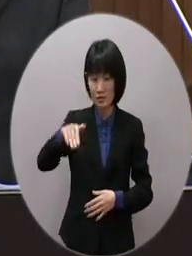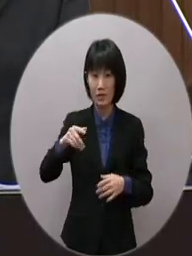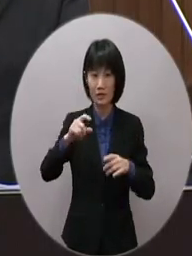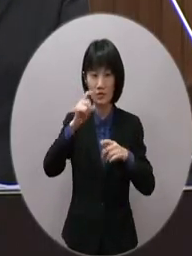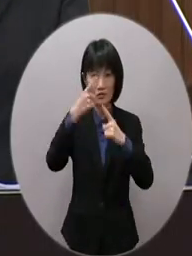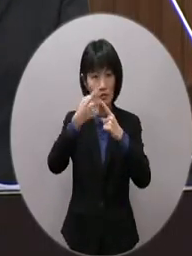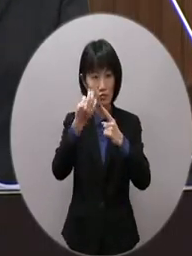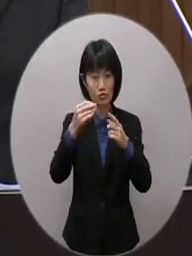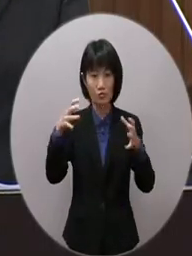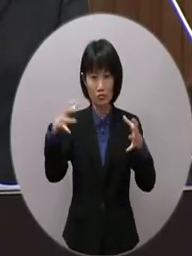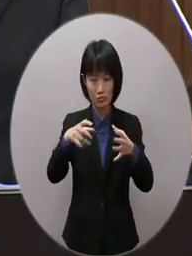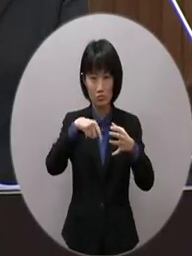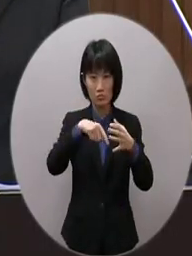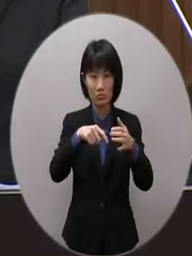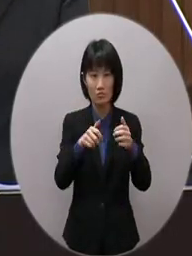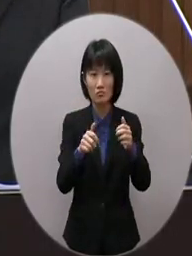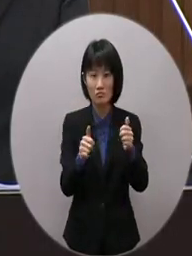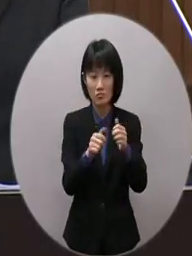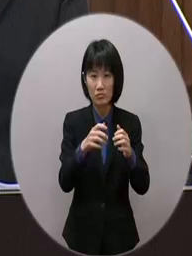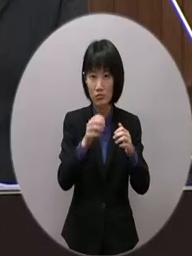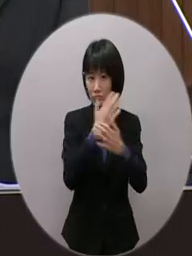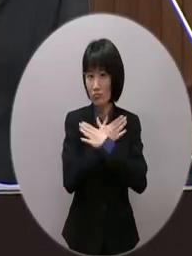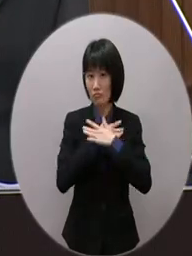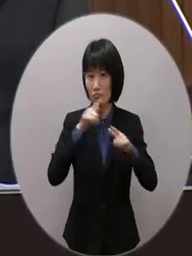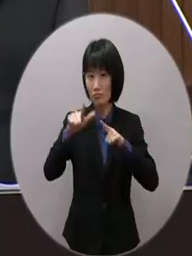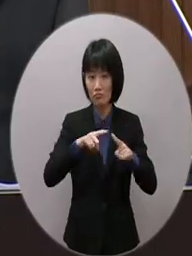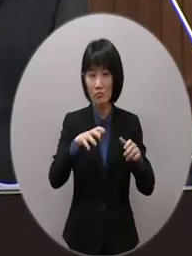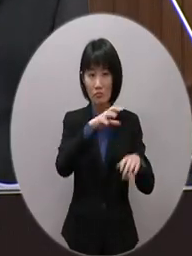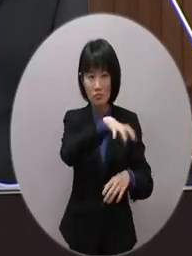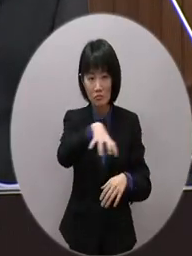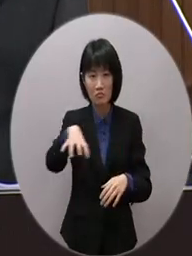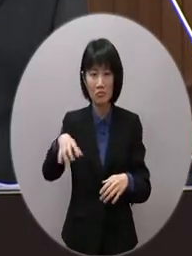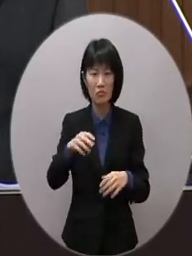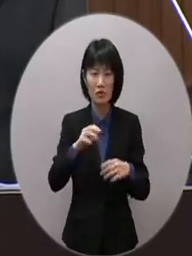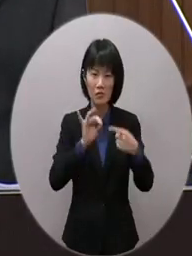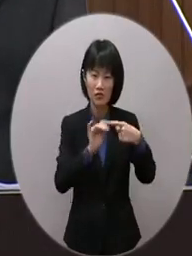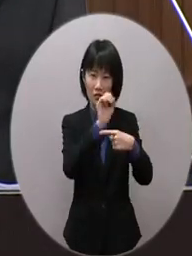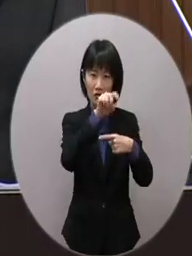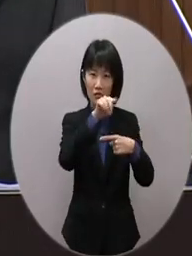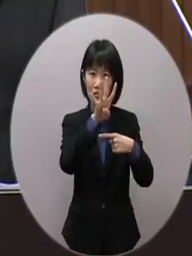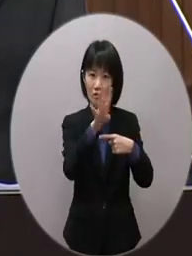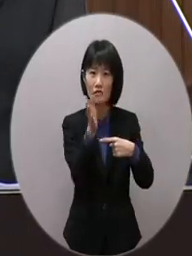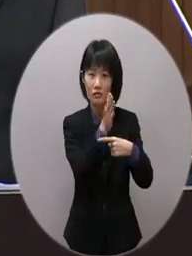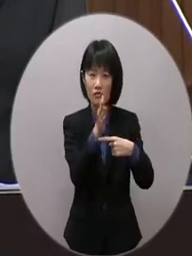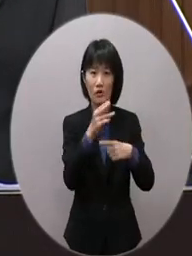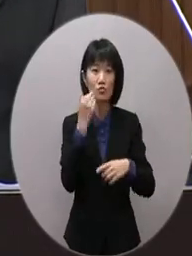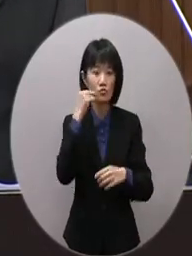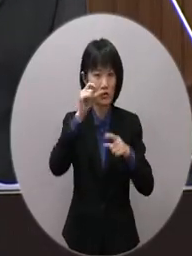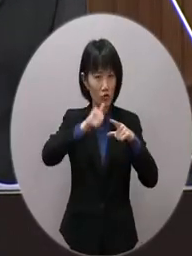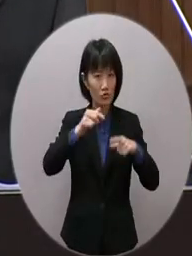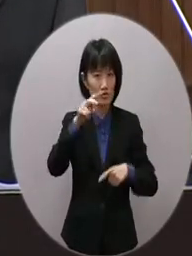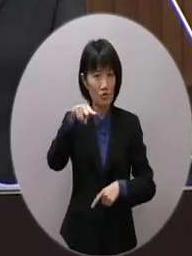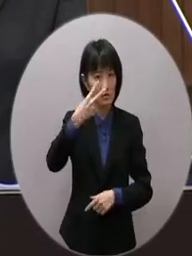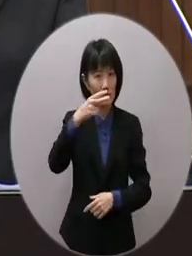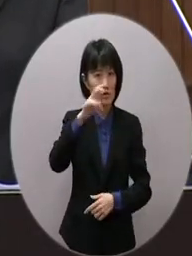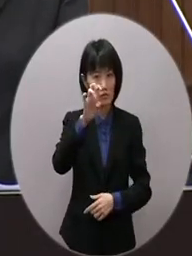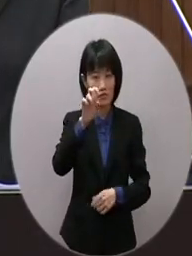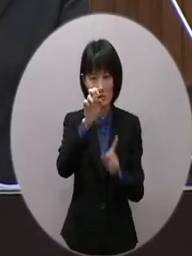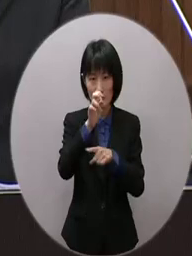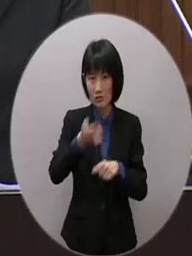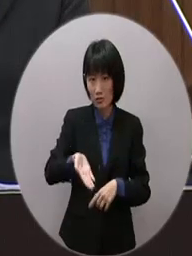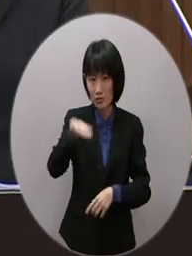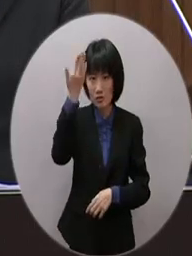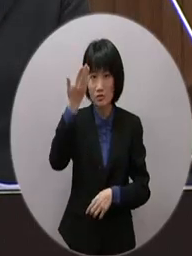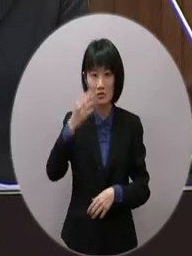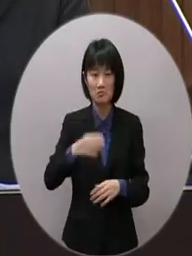有自行设立的只有0.4%。好，那250人以上的公司有设立的话，其实只